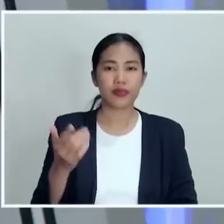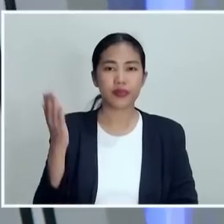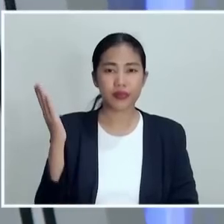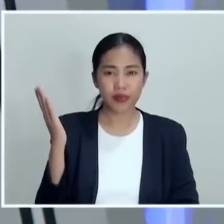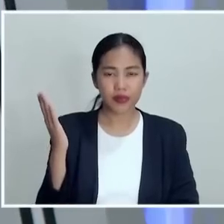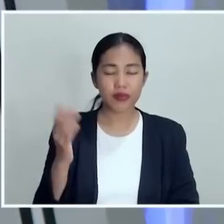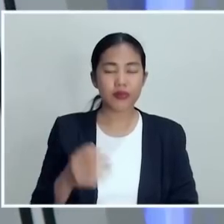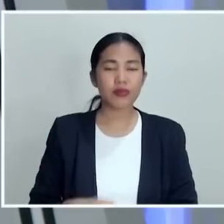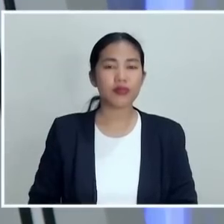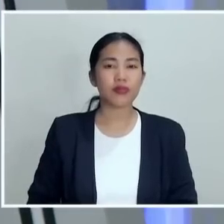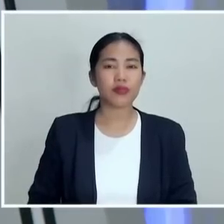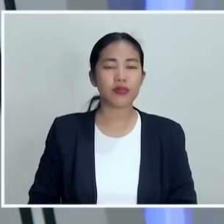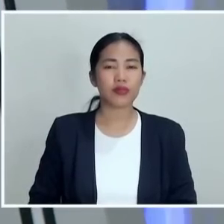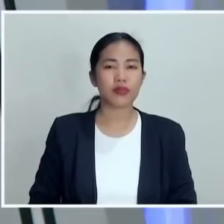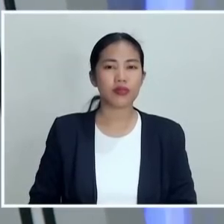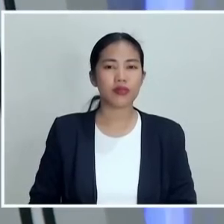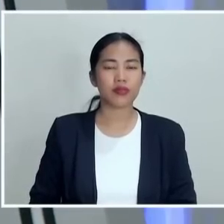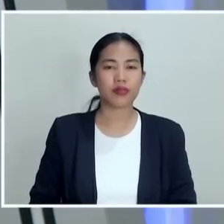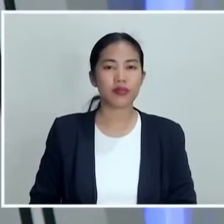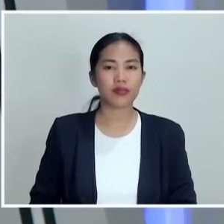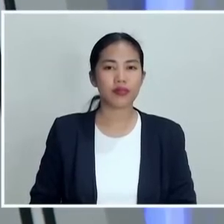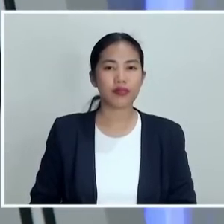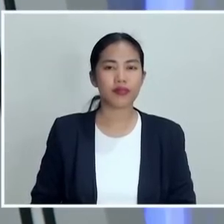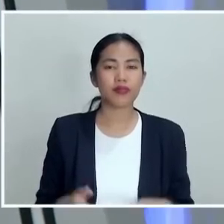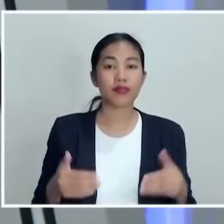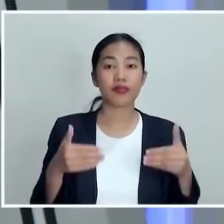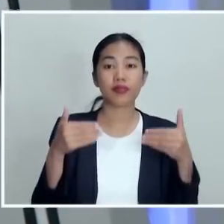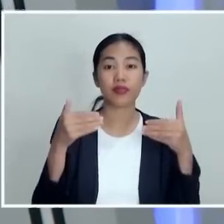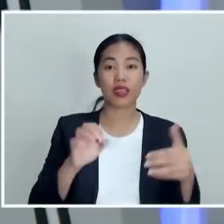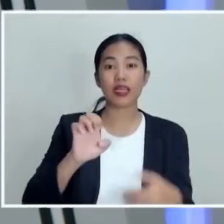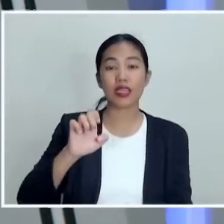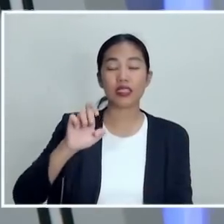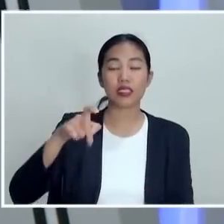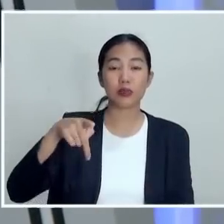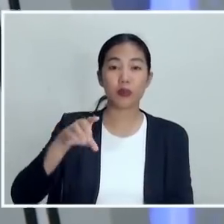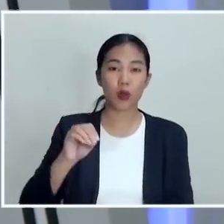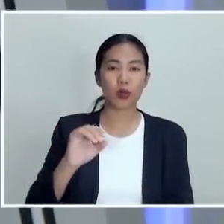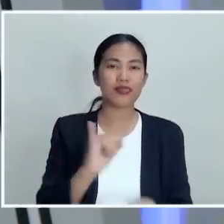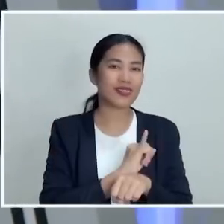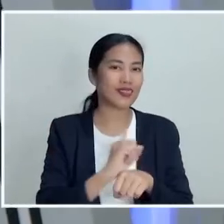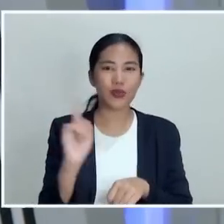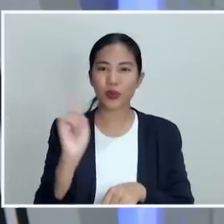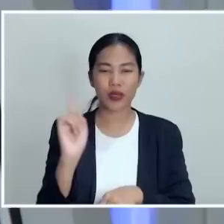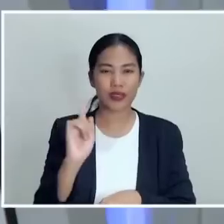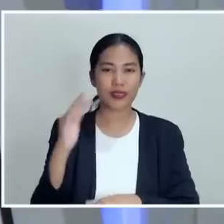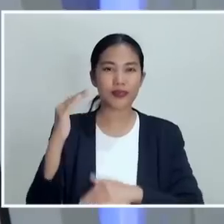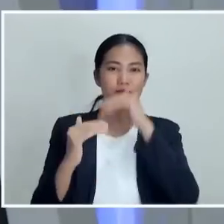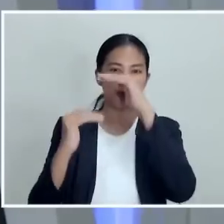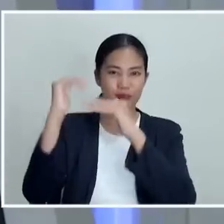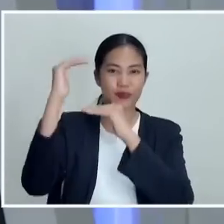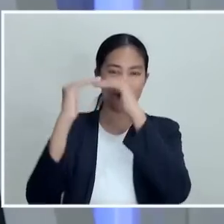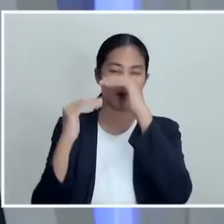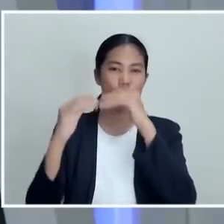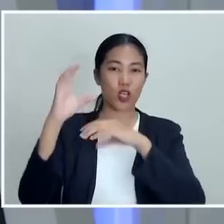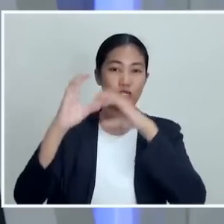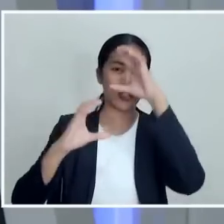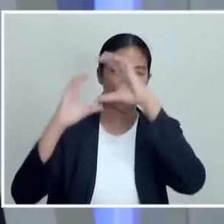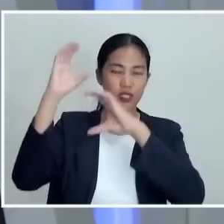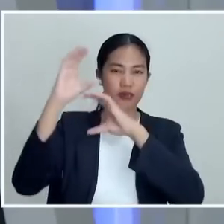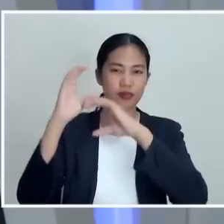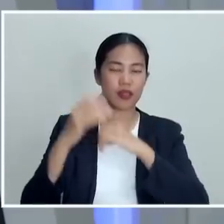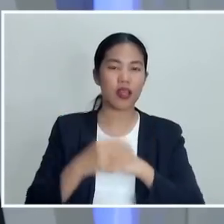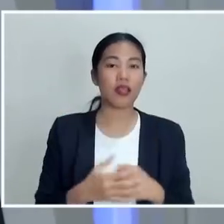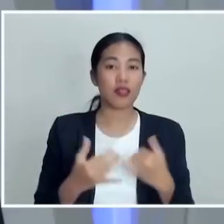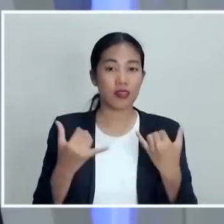Umarangkada ang isang expo sa industriya ng construction. Sa kabila kasi ng pagtaas ng mga bilihin, naniniwala mga